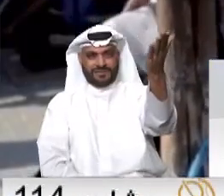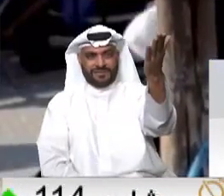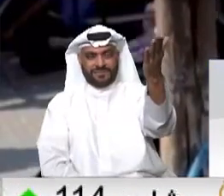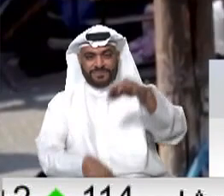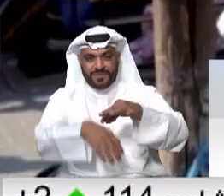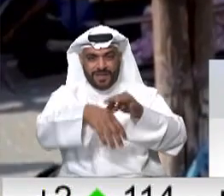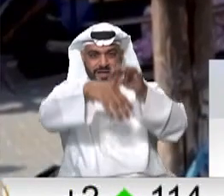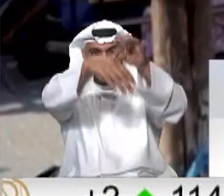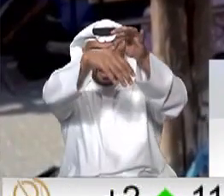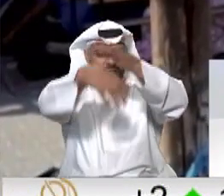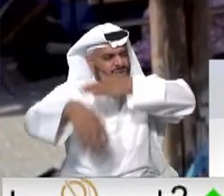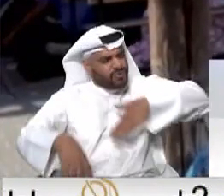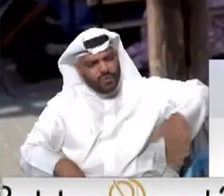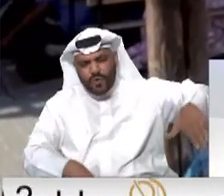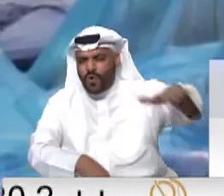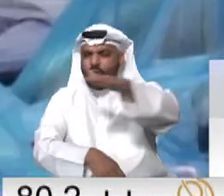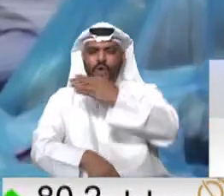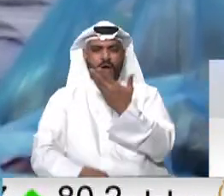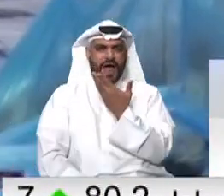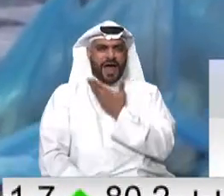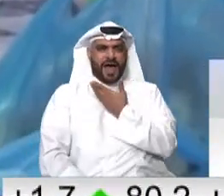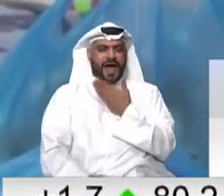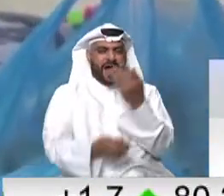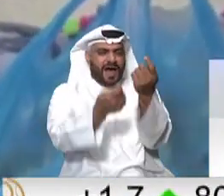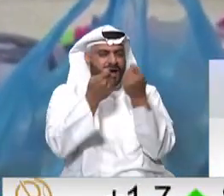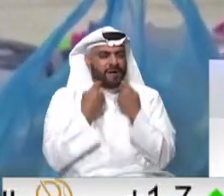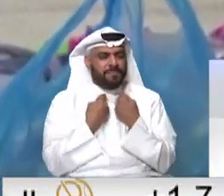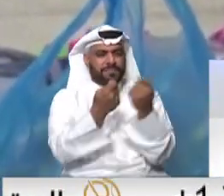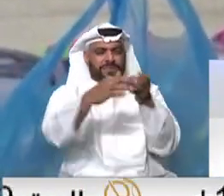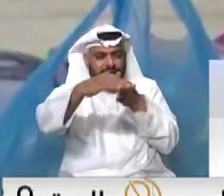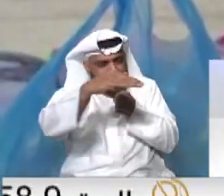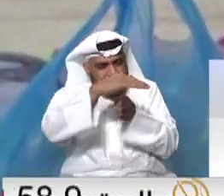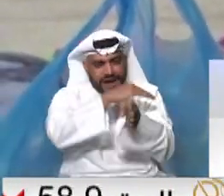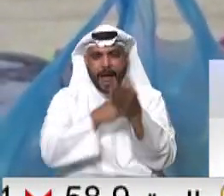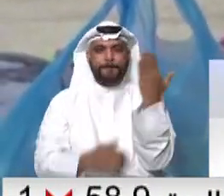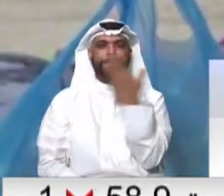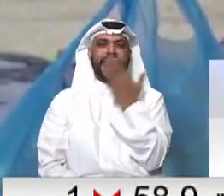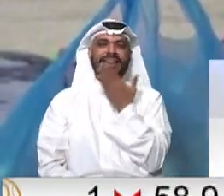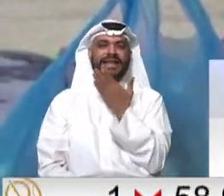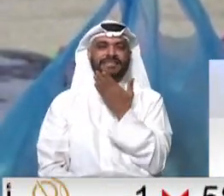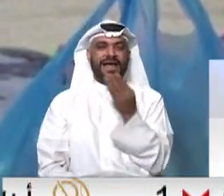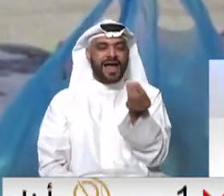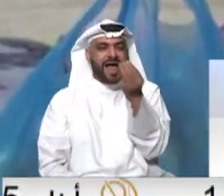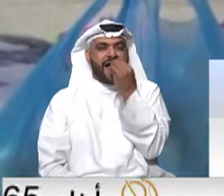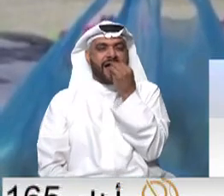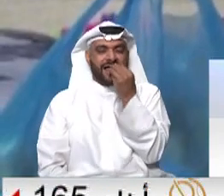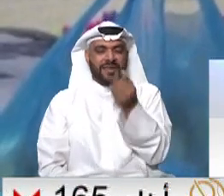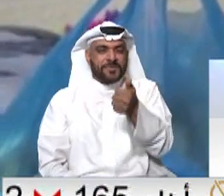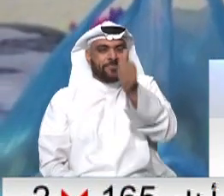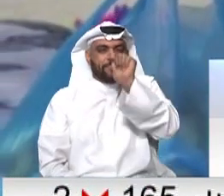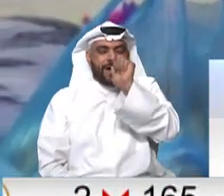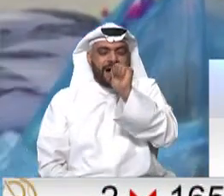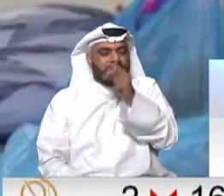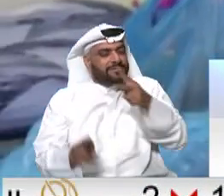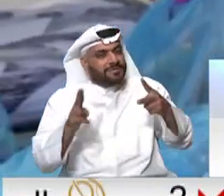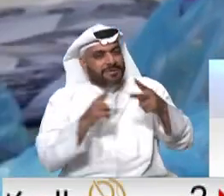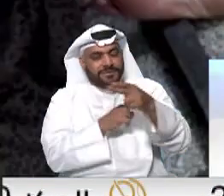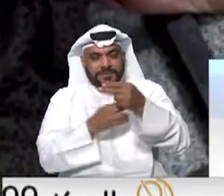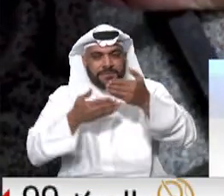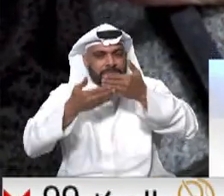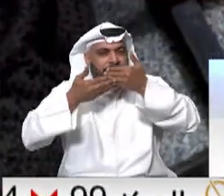نزوح قاسيه يعيشها اهالي قدسه من دون ماوى وطعام يتكدسون في جنوب القطاع